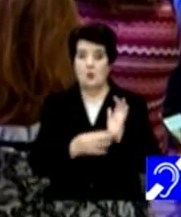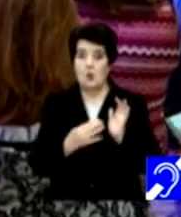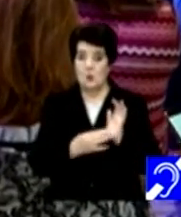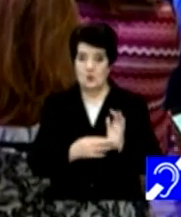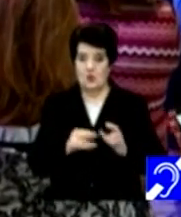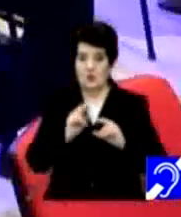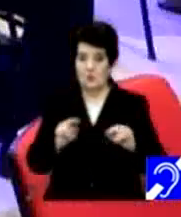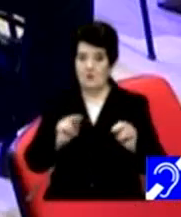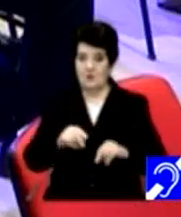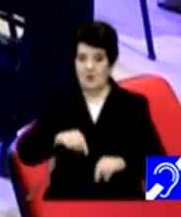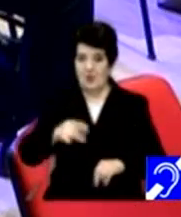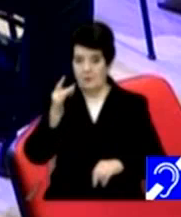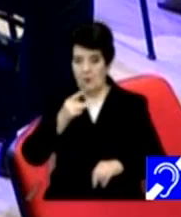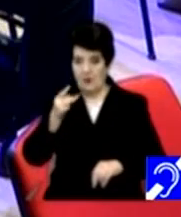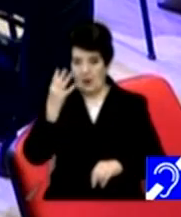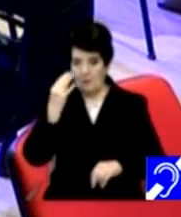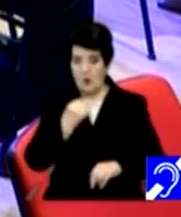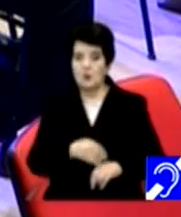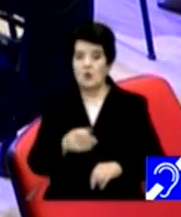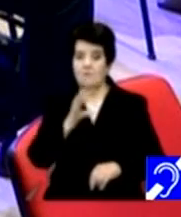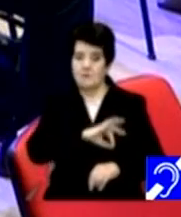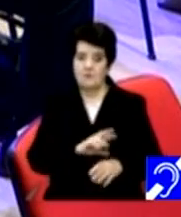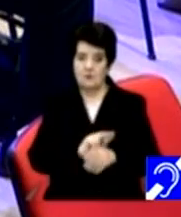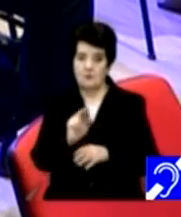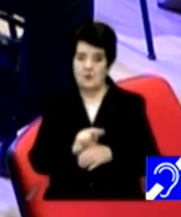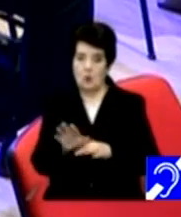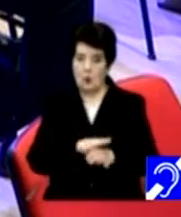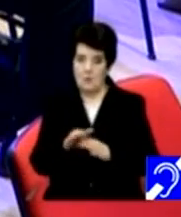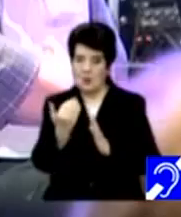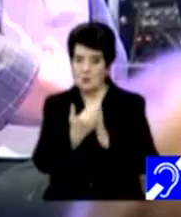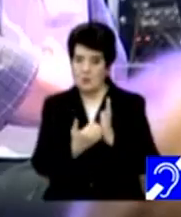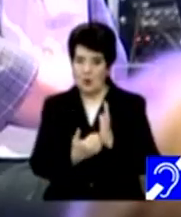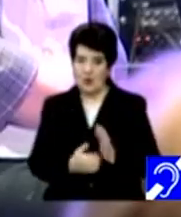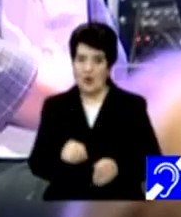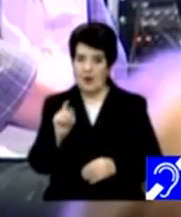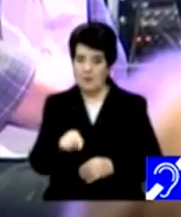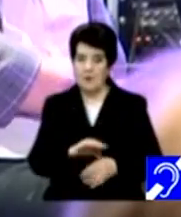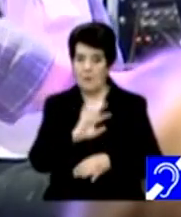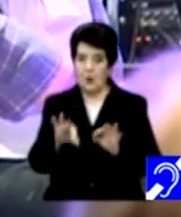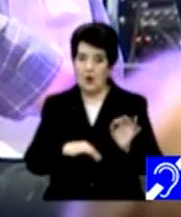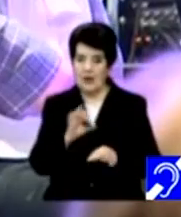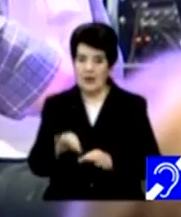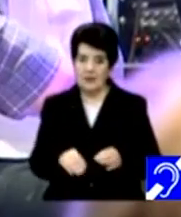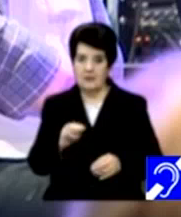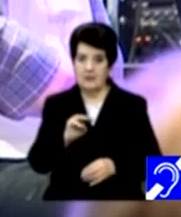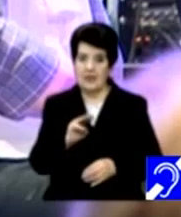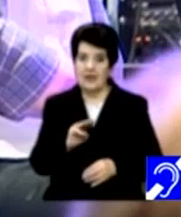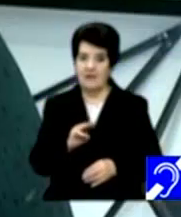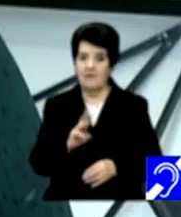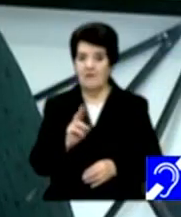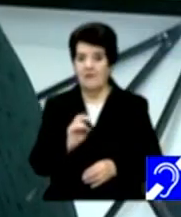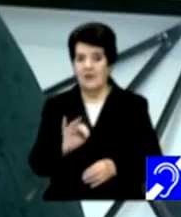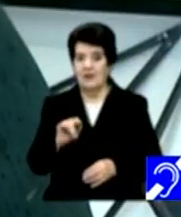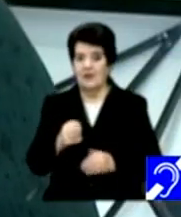din Republica Moldova au beneficiat de sesiuni de instruire complexă și programe de mentorat în cadrul proiectului Techwheel în fiecare școală.